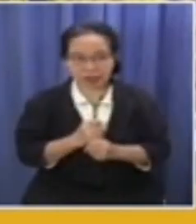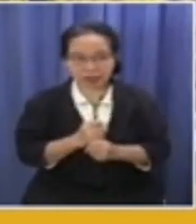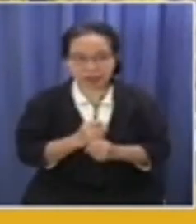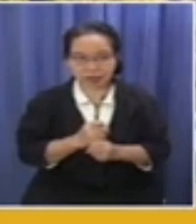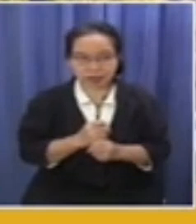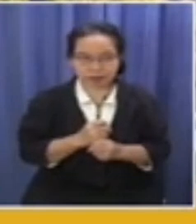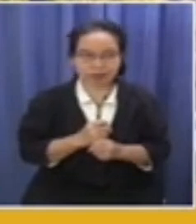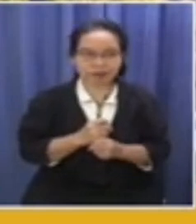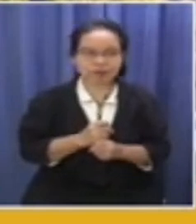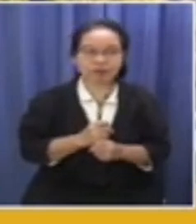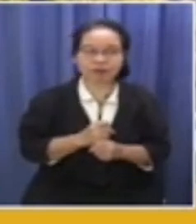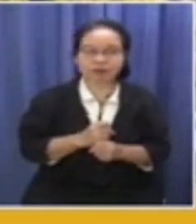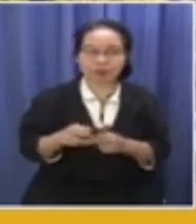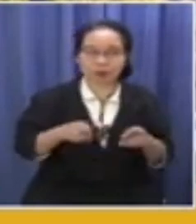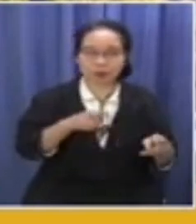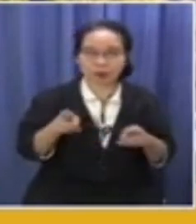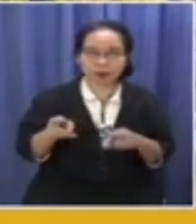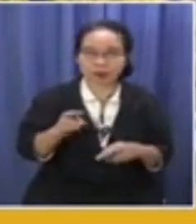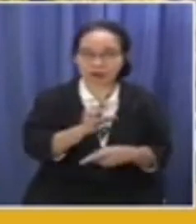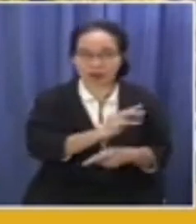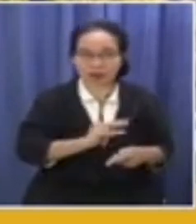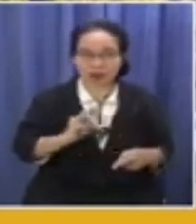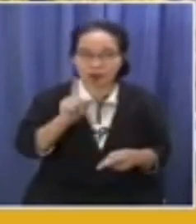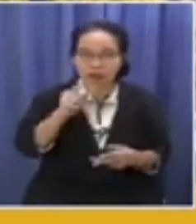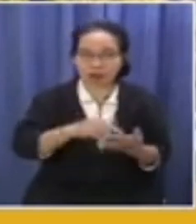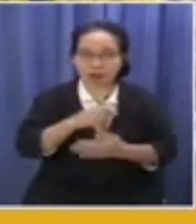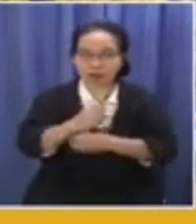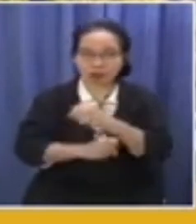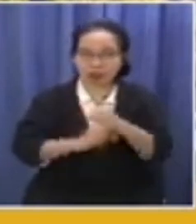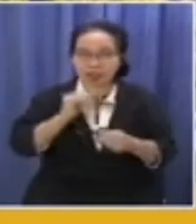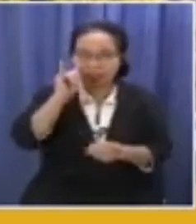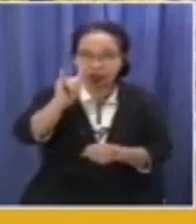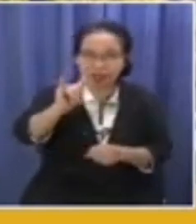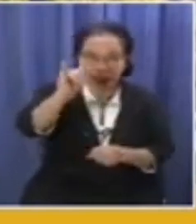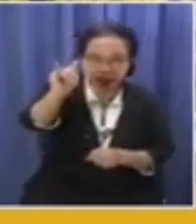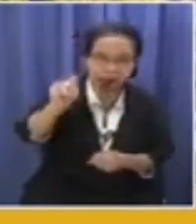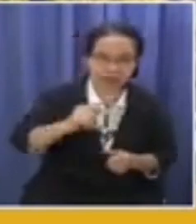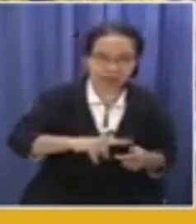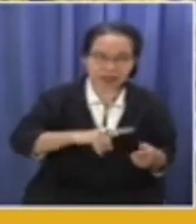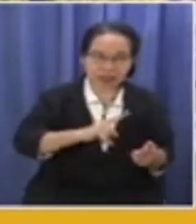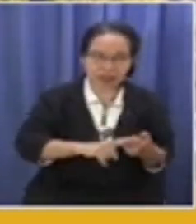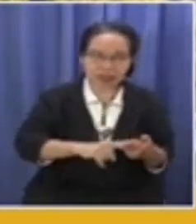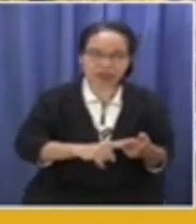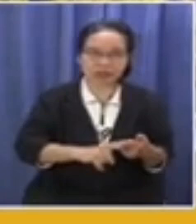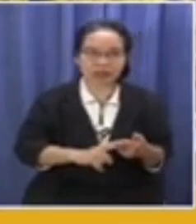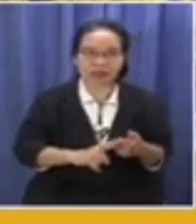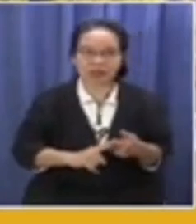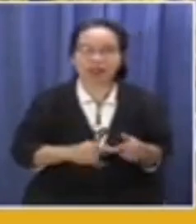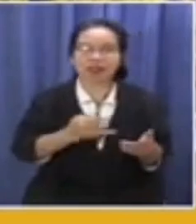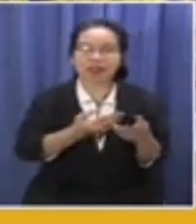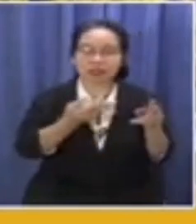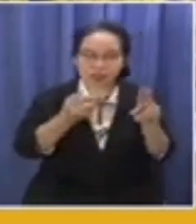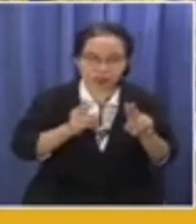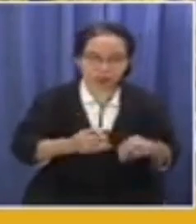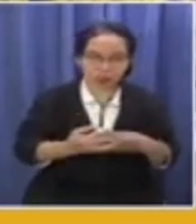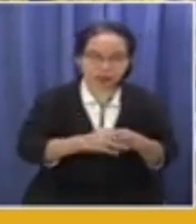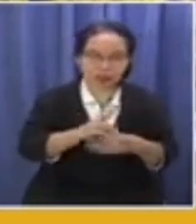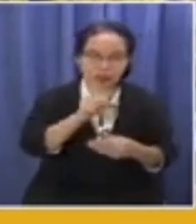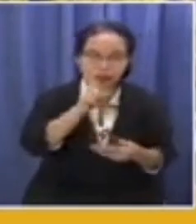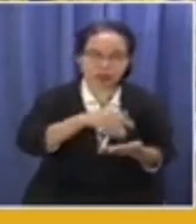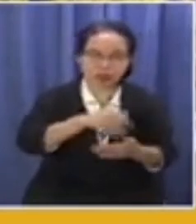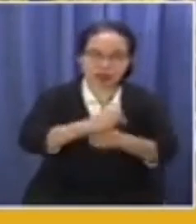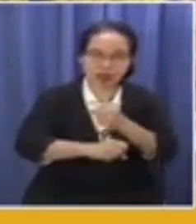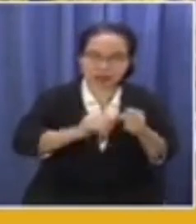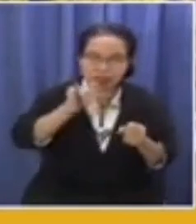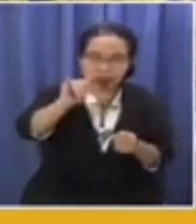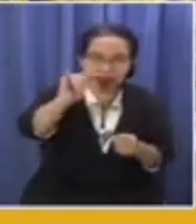eh maghahari pa sila ng is libong taon ah tapos ang mangyayari pagkaraan is libong